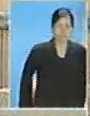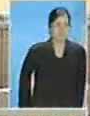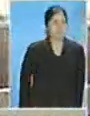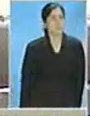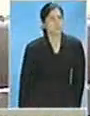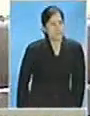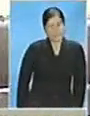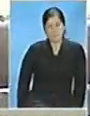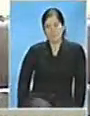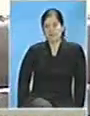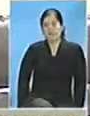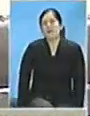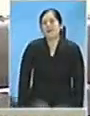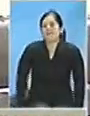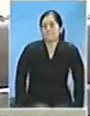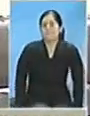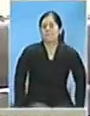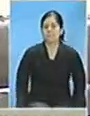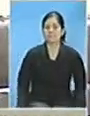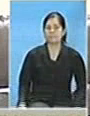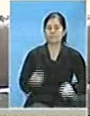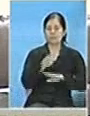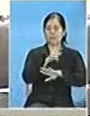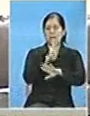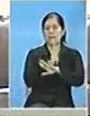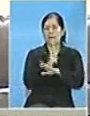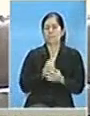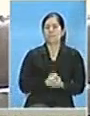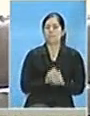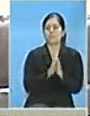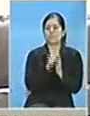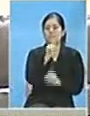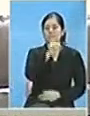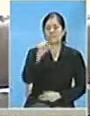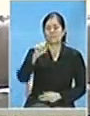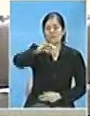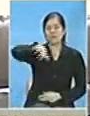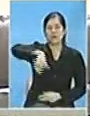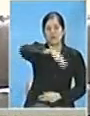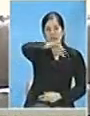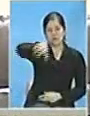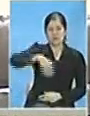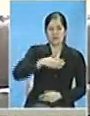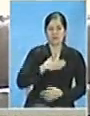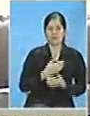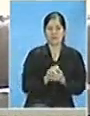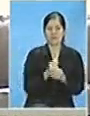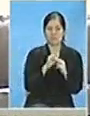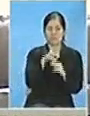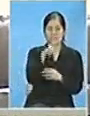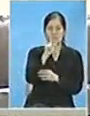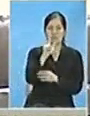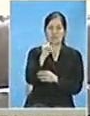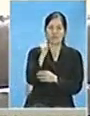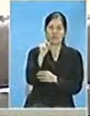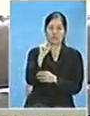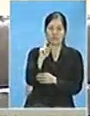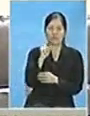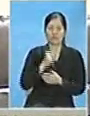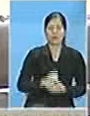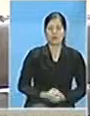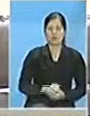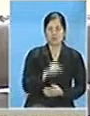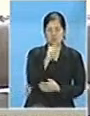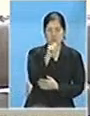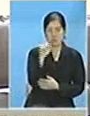กราบเรียนท่านประธานสภาที่เคารพท่านสมาชิกสภาผู้แทนราษฎรครับกับผมปลอดประสบสรัสวดีสมาชิกสภา